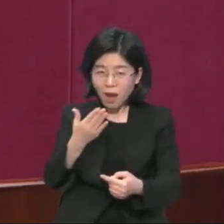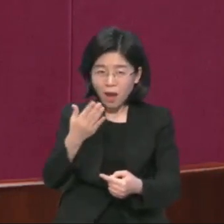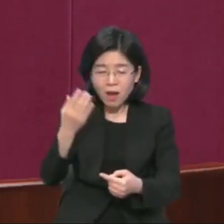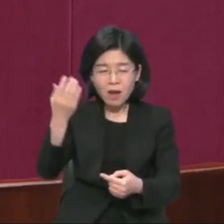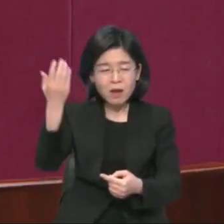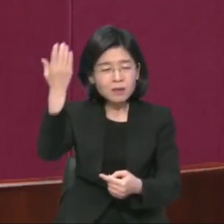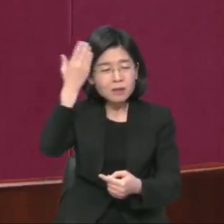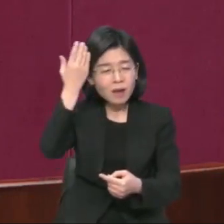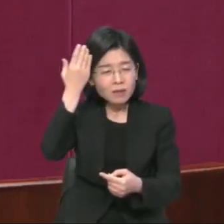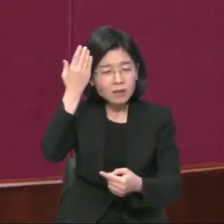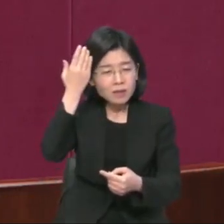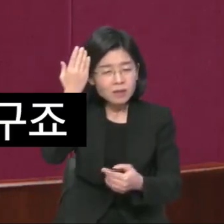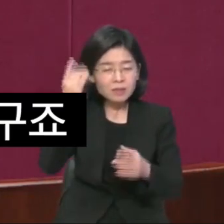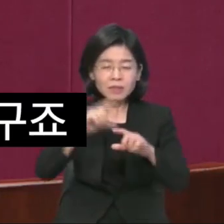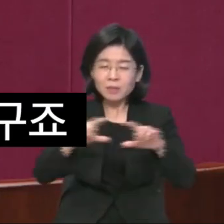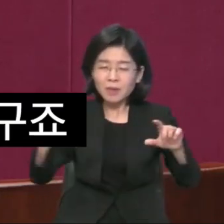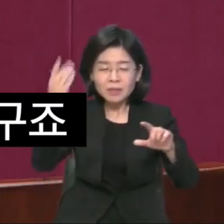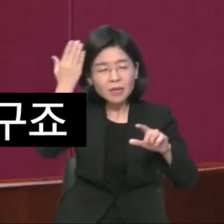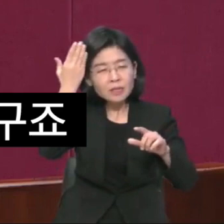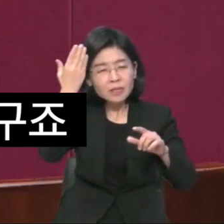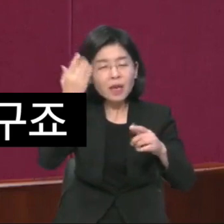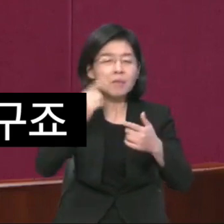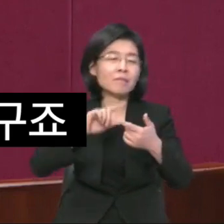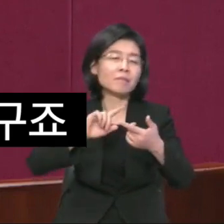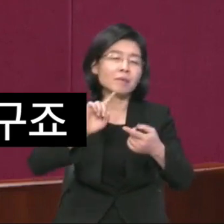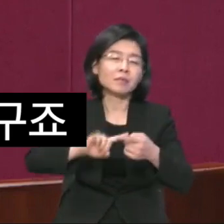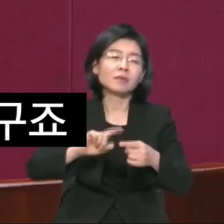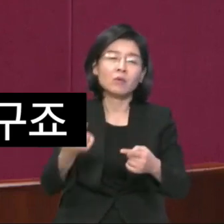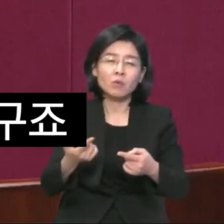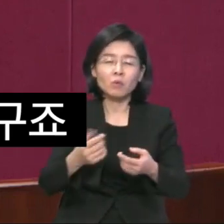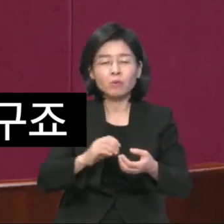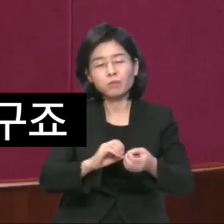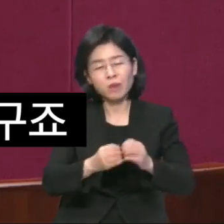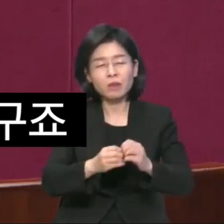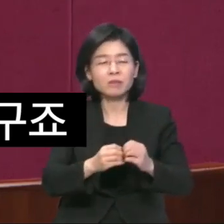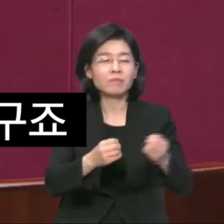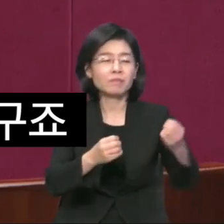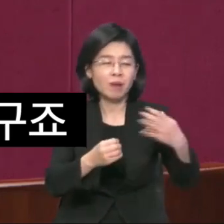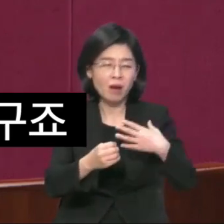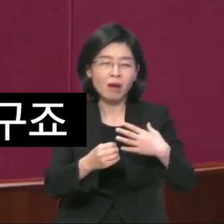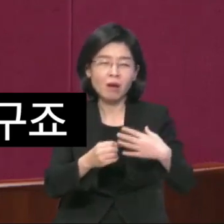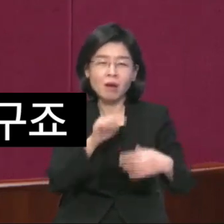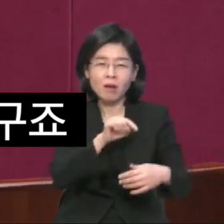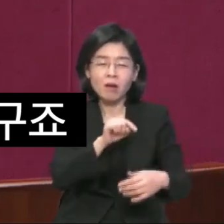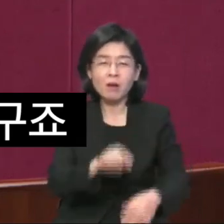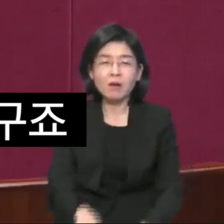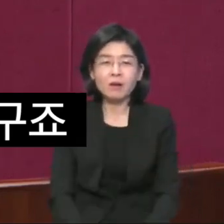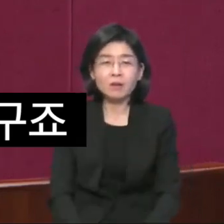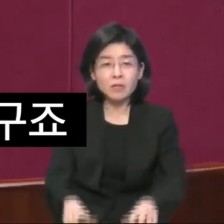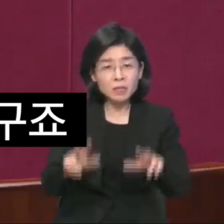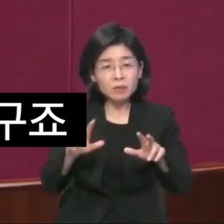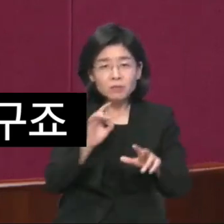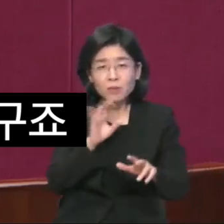상식적인 일입니까? 정상회담 갈래에 비춰봤을 때 말이 안 되는 요구죠.